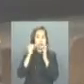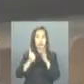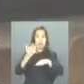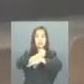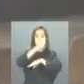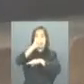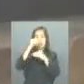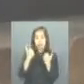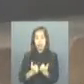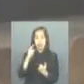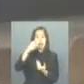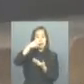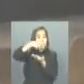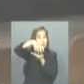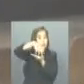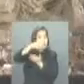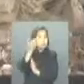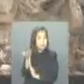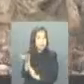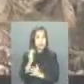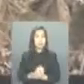ามจากรายงานของคุณวิลาสินีสุภรสค่ะ